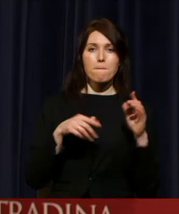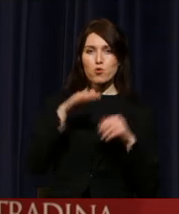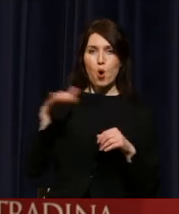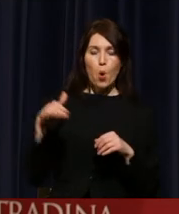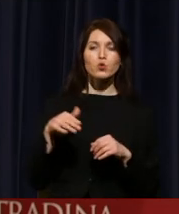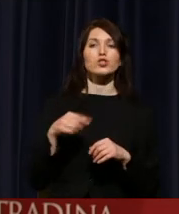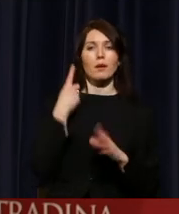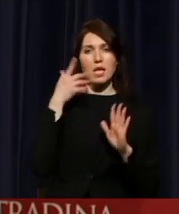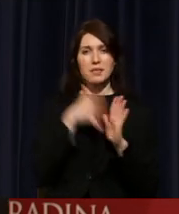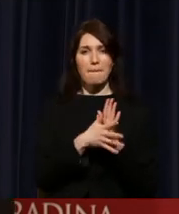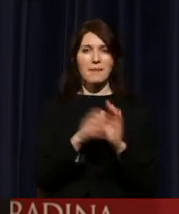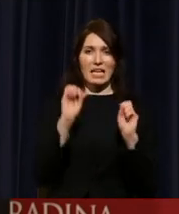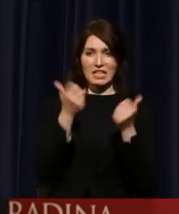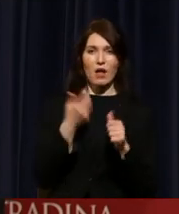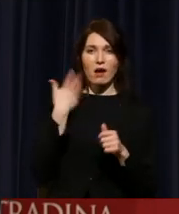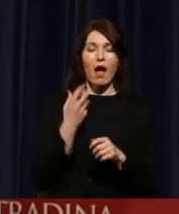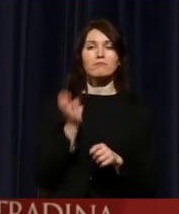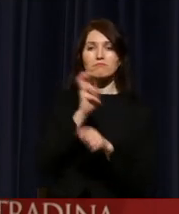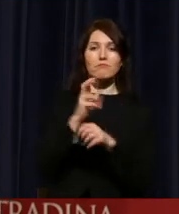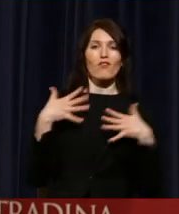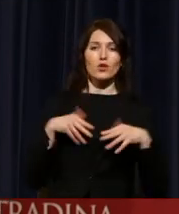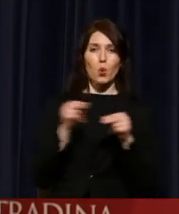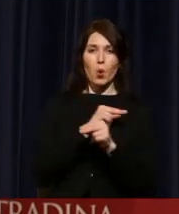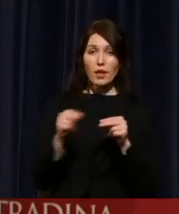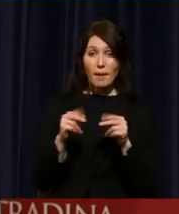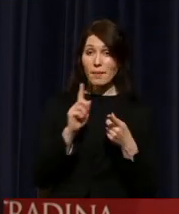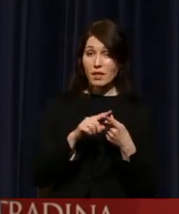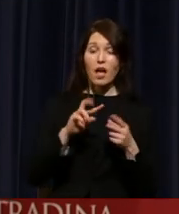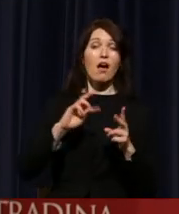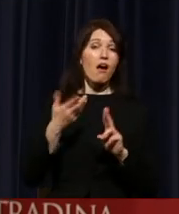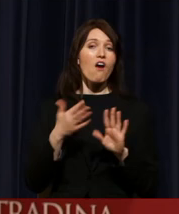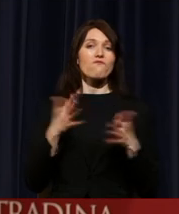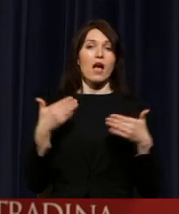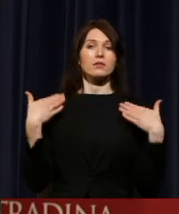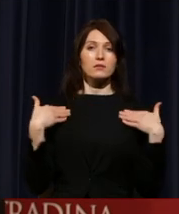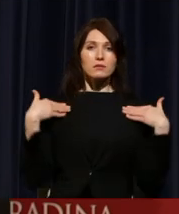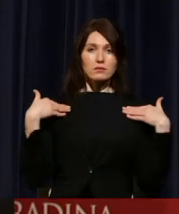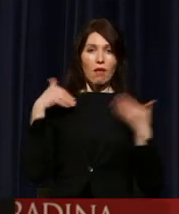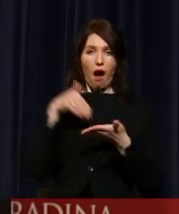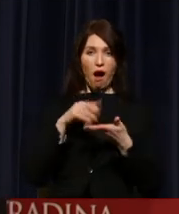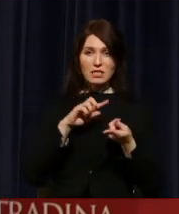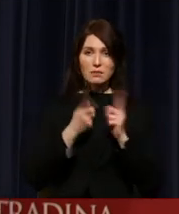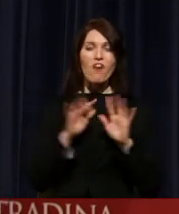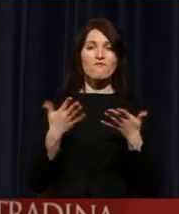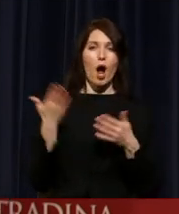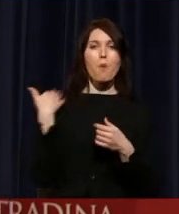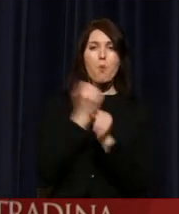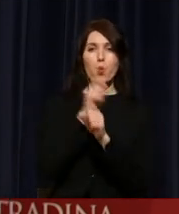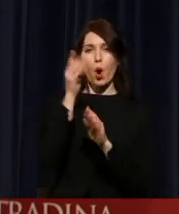priekštats izveidojas, kad viņi iet pie fizioterapeita, viens vai tās ir stājas izmaiņas,